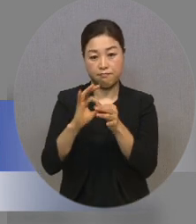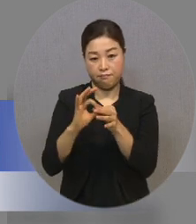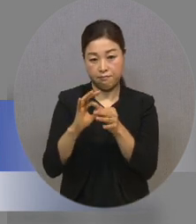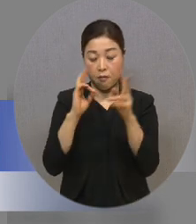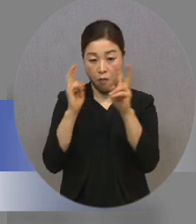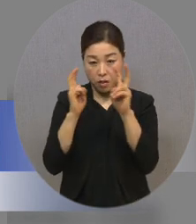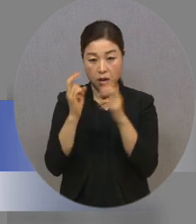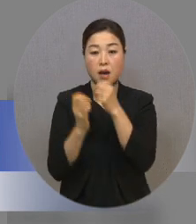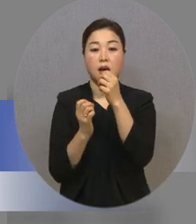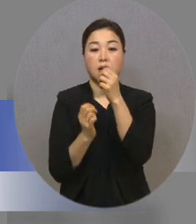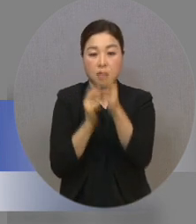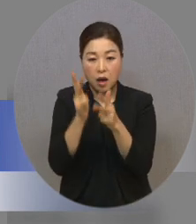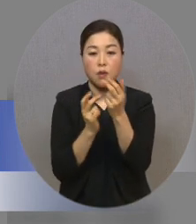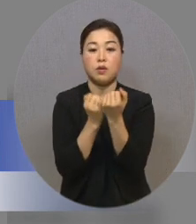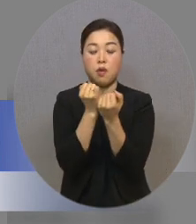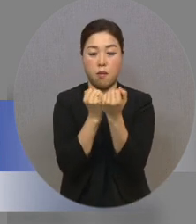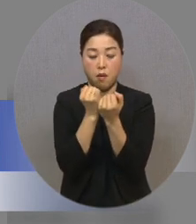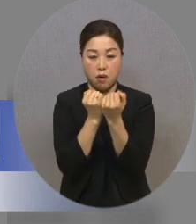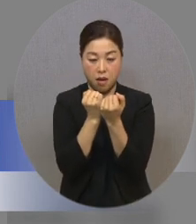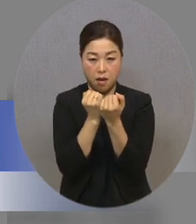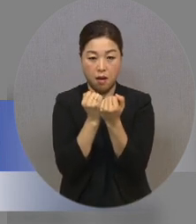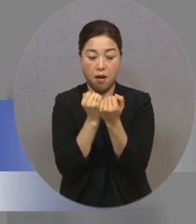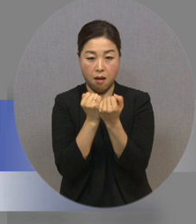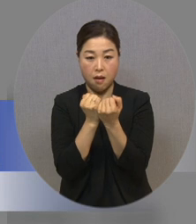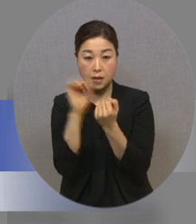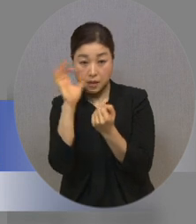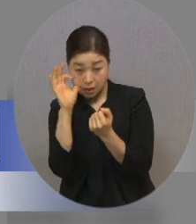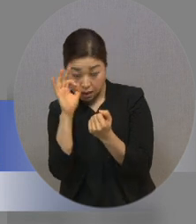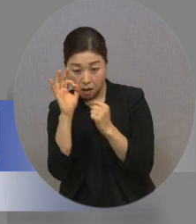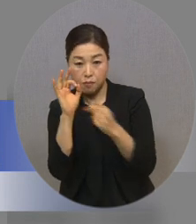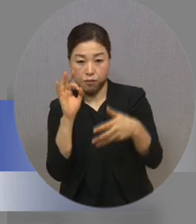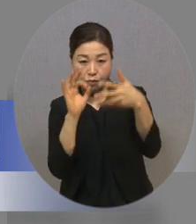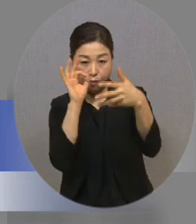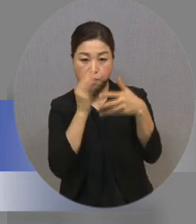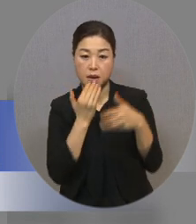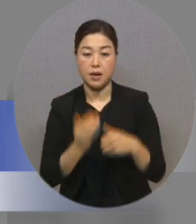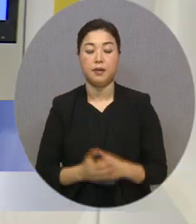사업 설명회를 검색하면 상시 시청할 수 있다고 말했습니다.